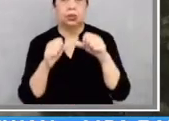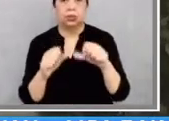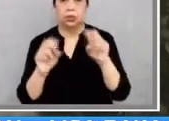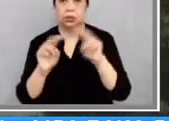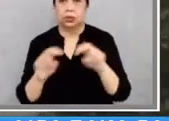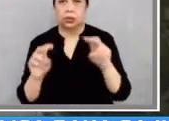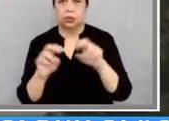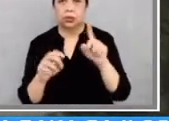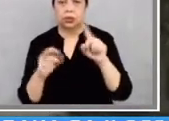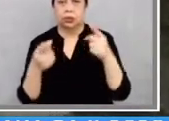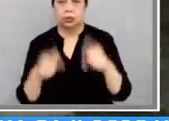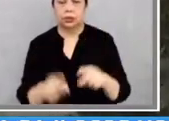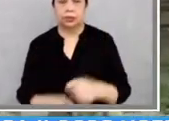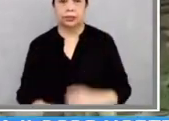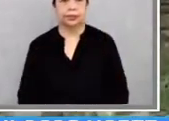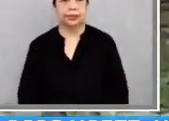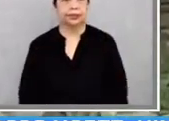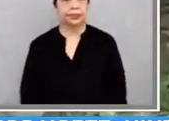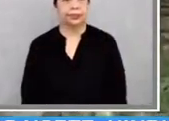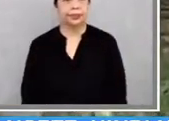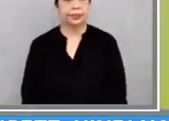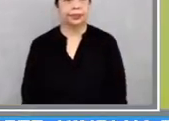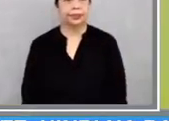sa insidente.